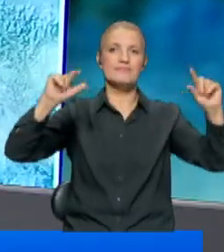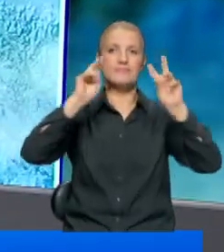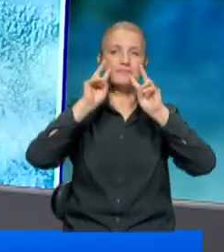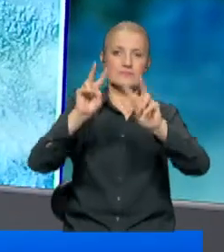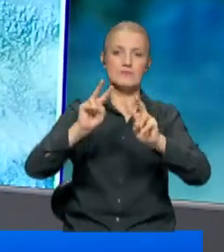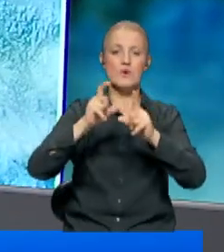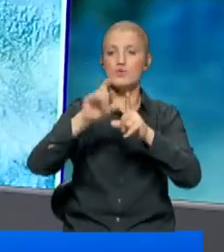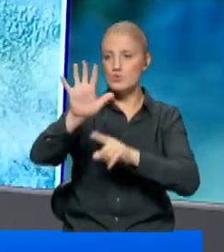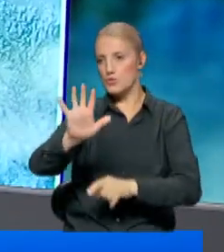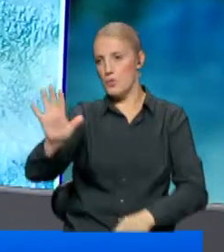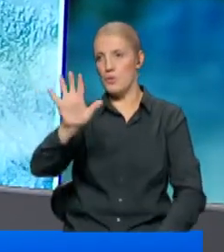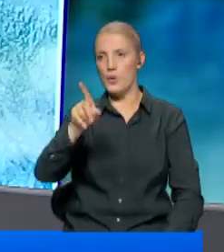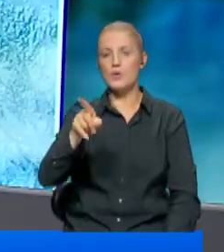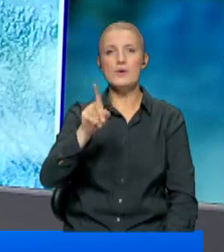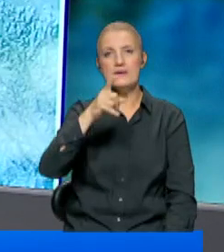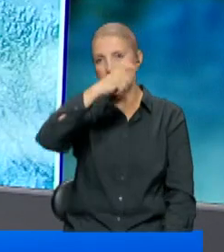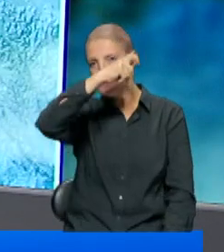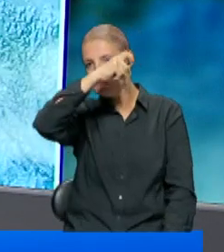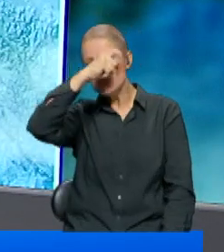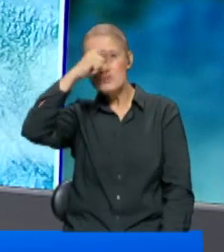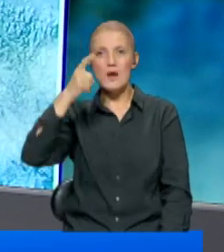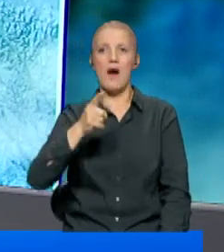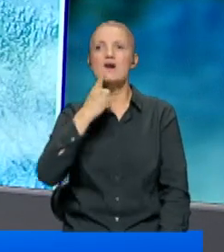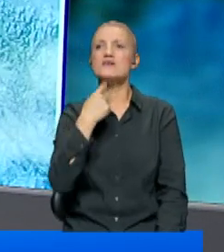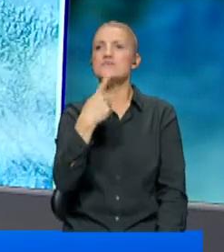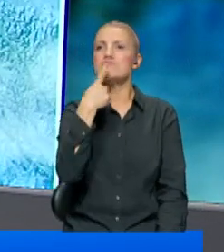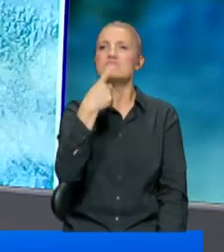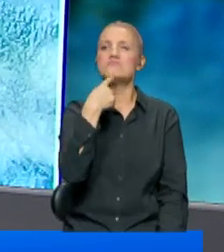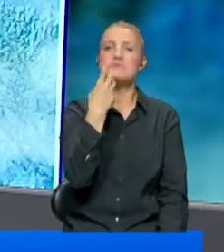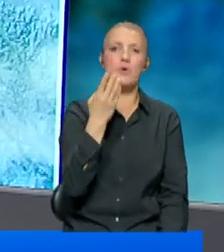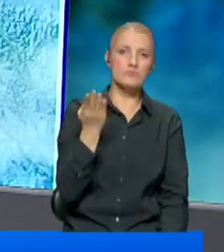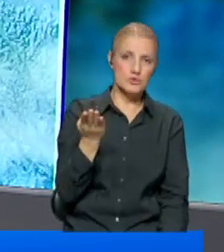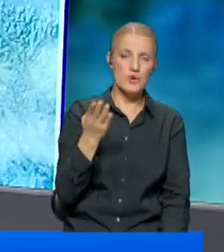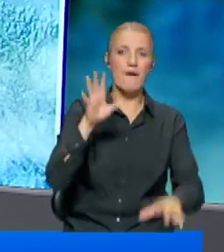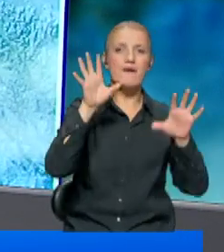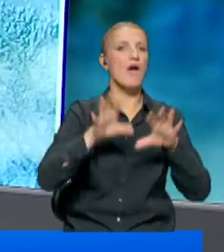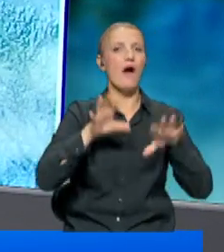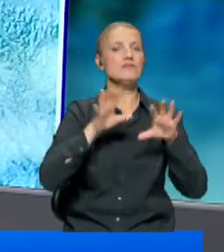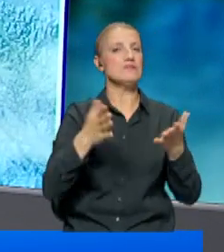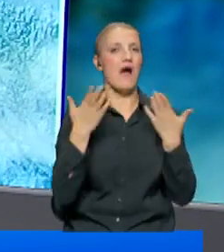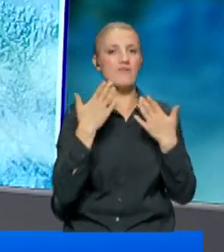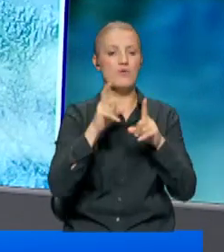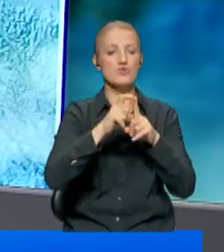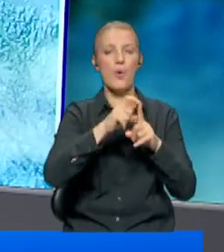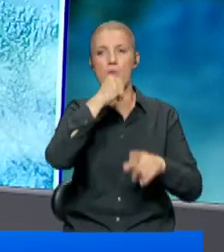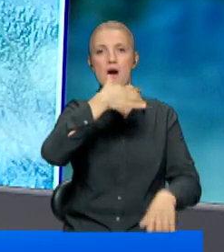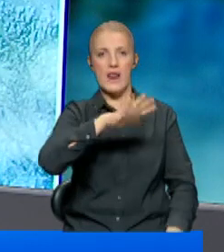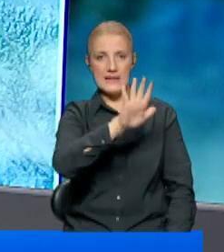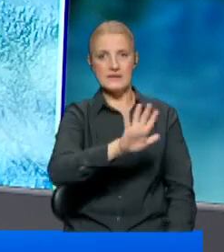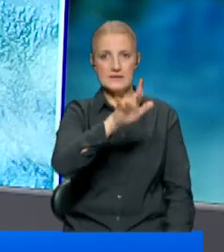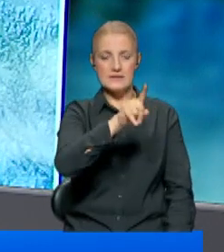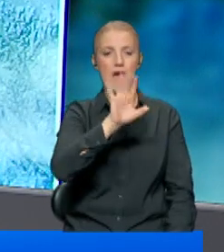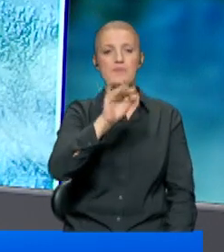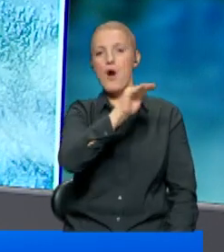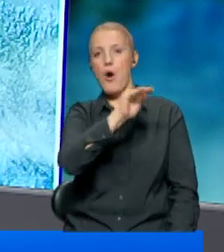baktığınız zaman doğusu tamamen sıcaklığa dair uyarılar bu kırmızı olmuş durumda yağışlı hava ise hem Doğu Karadeniz kıyılarında